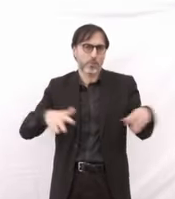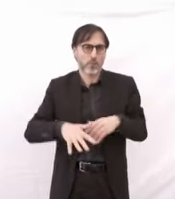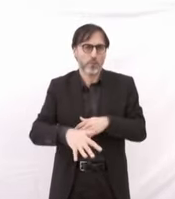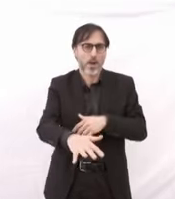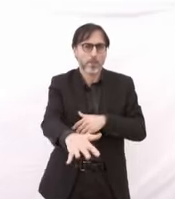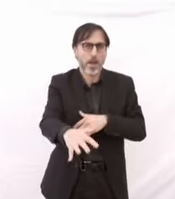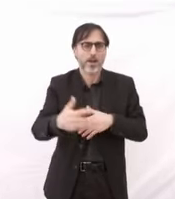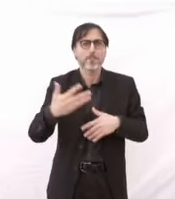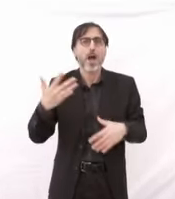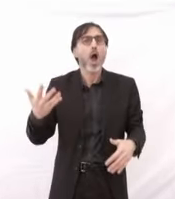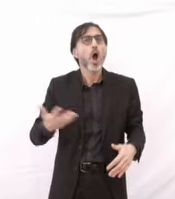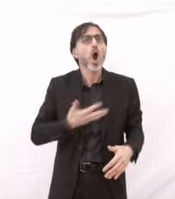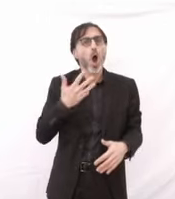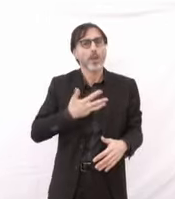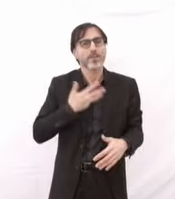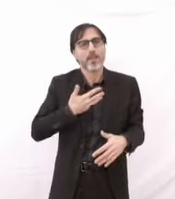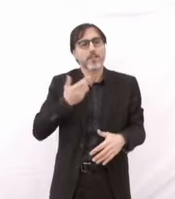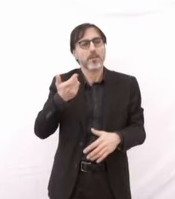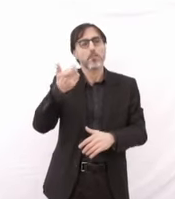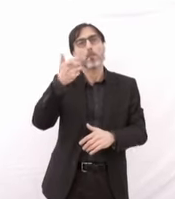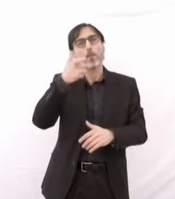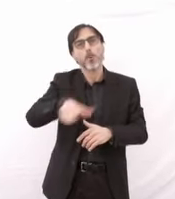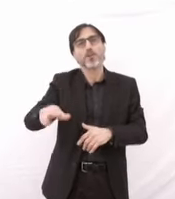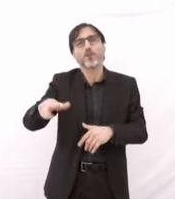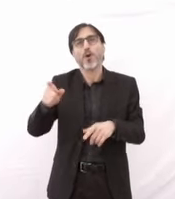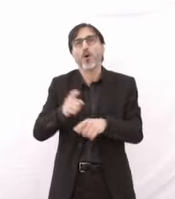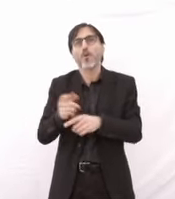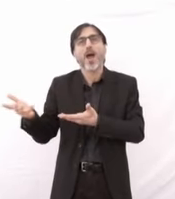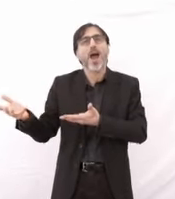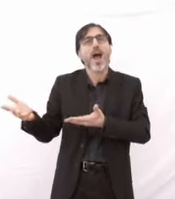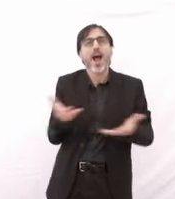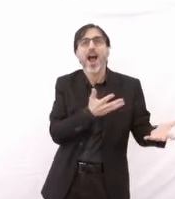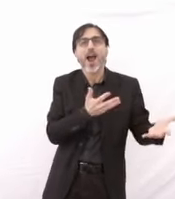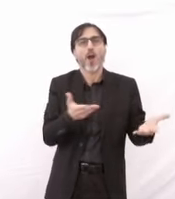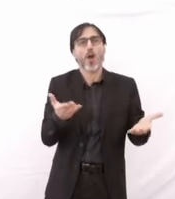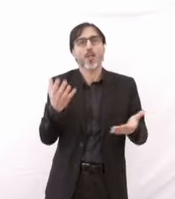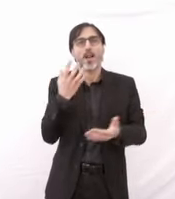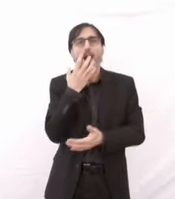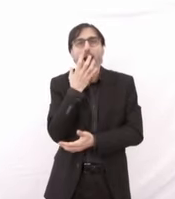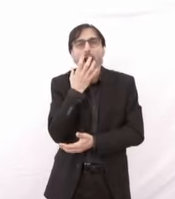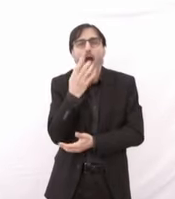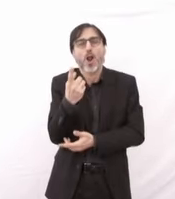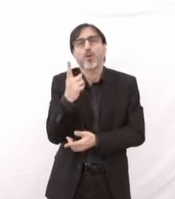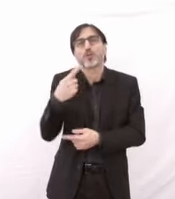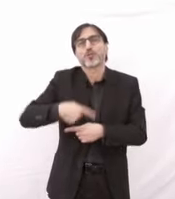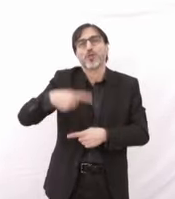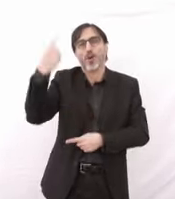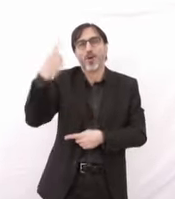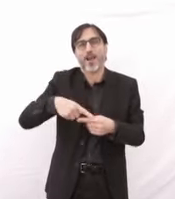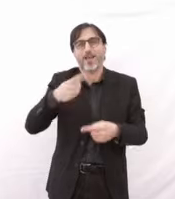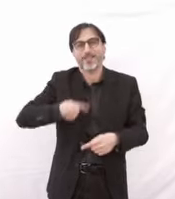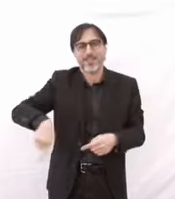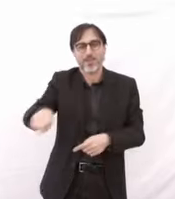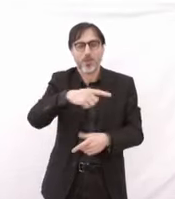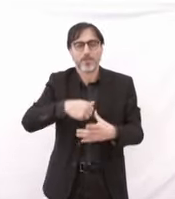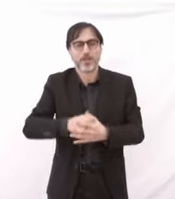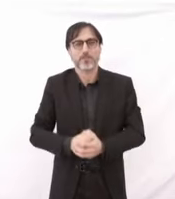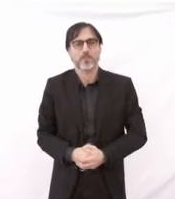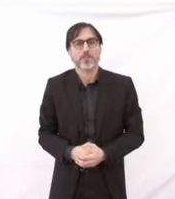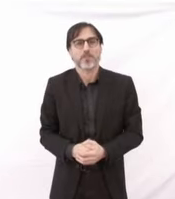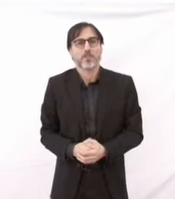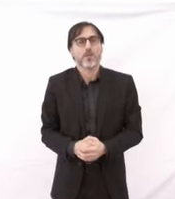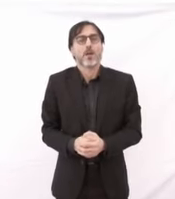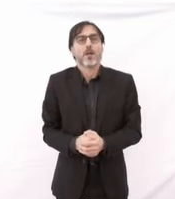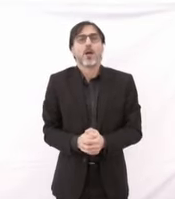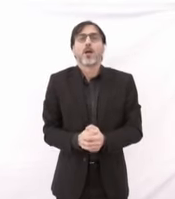siamo contenti perché è un modo per accogliere con calore la nostra giornata. Adesso io